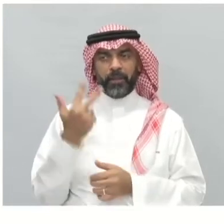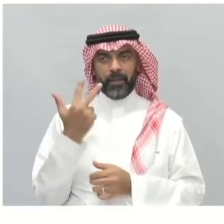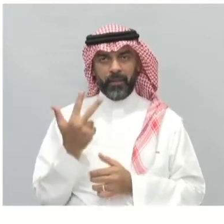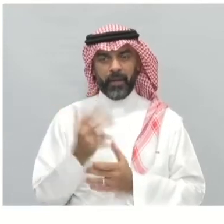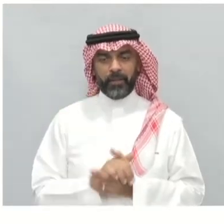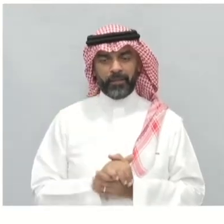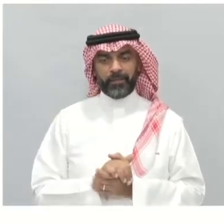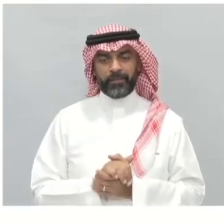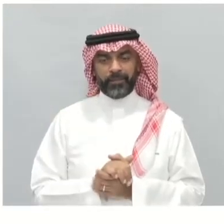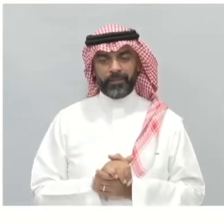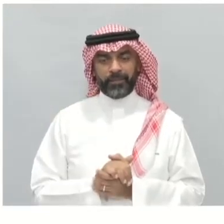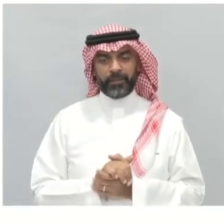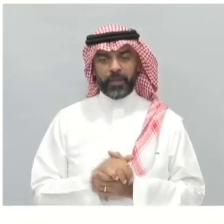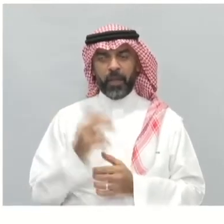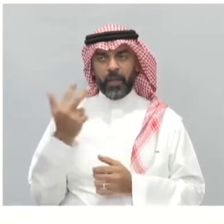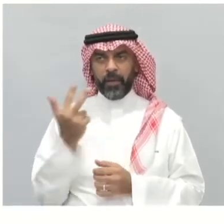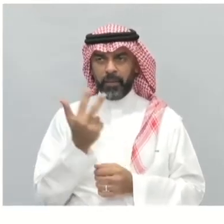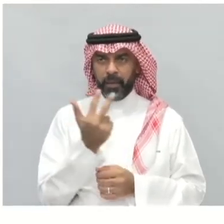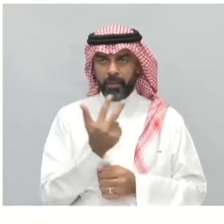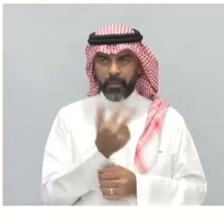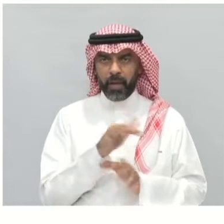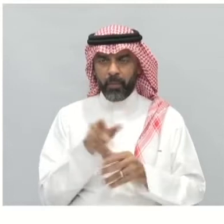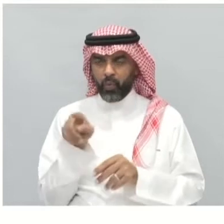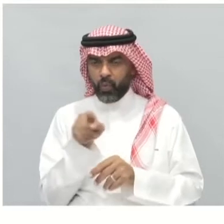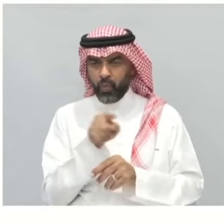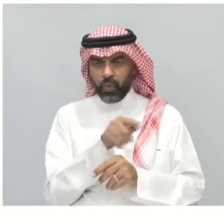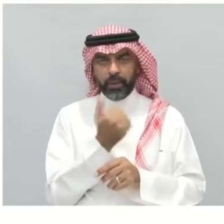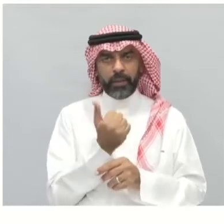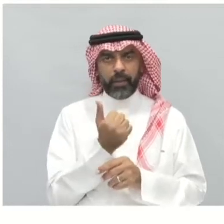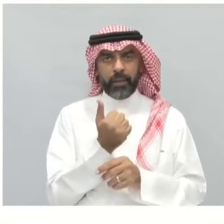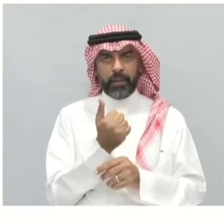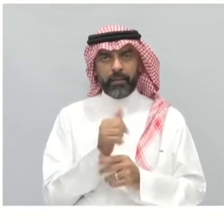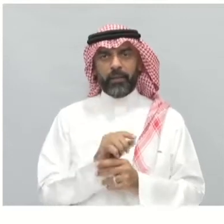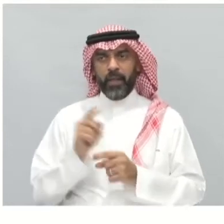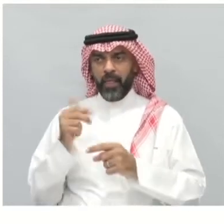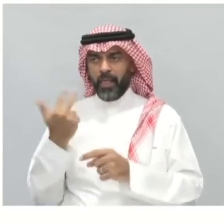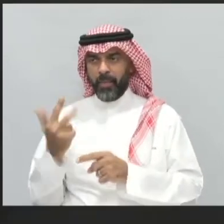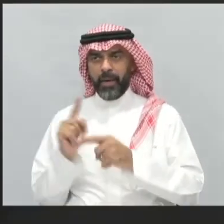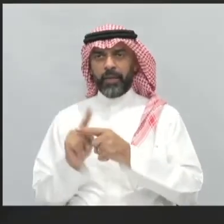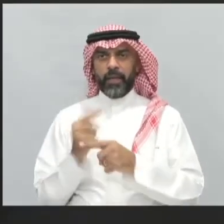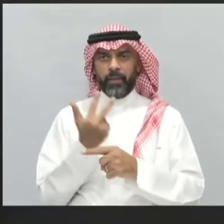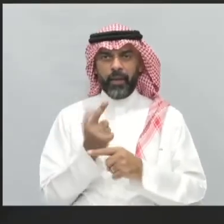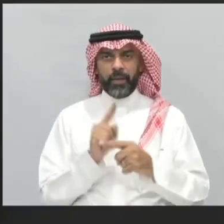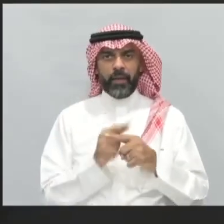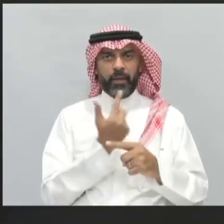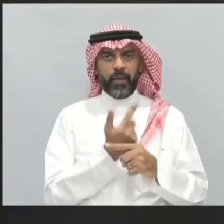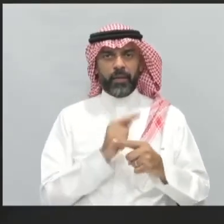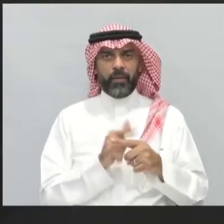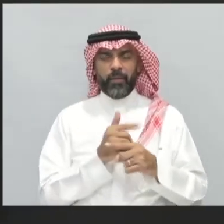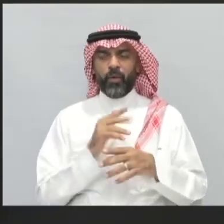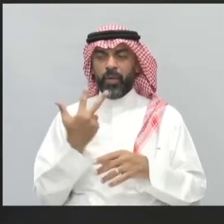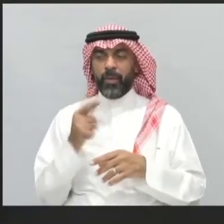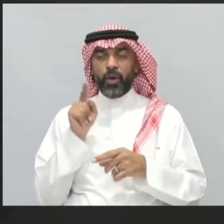اذا واحد اثنين ثلاثه اربعه خمسه سته تعبر كل الثمانيه عن عدد مربعات في كل